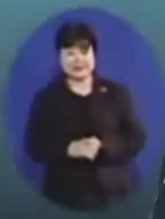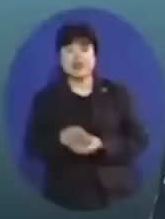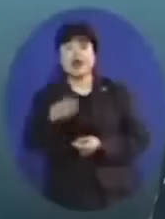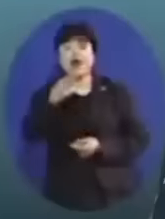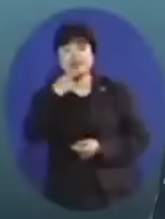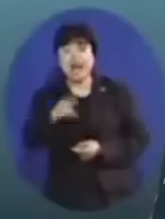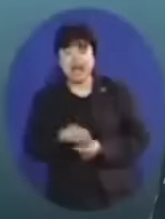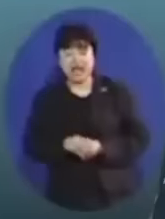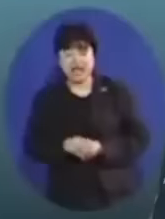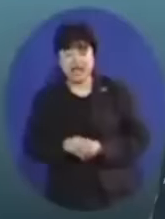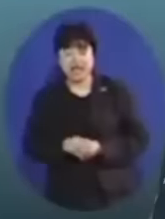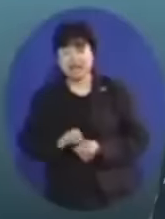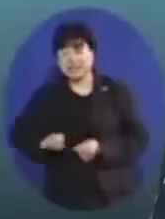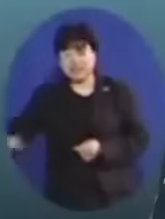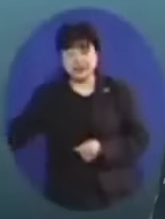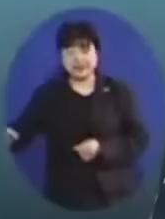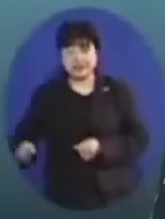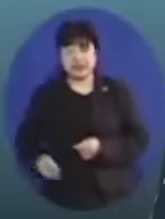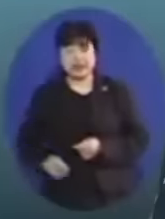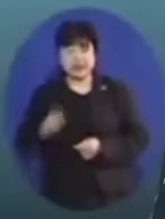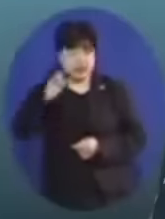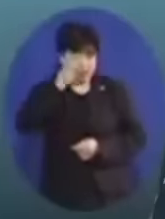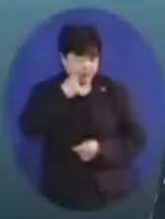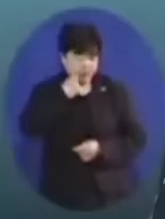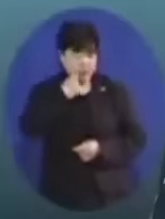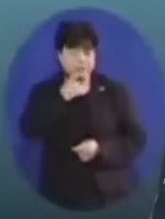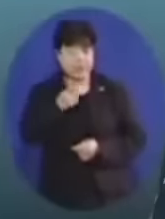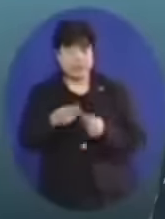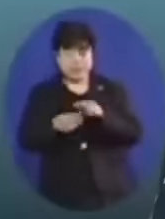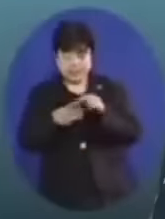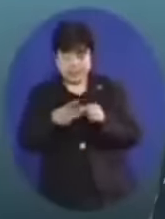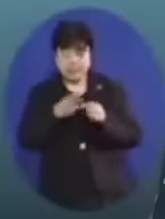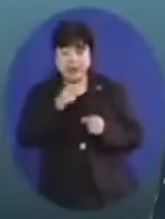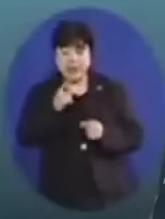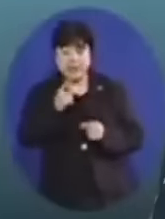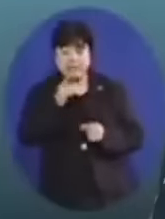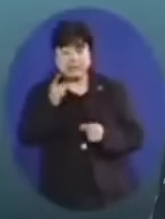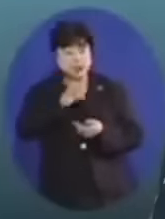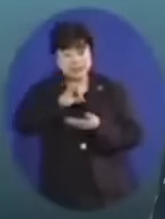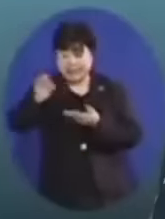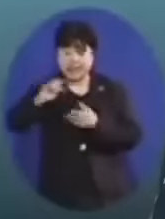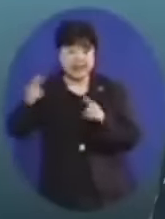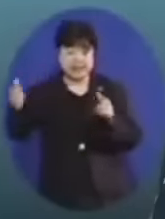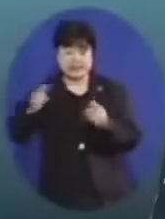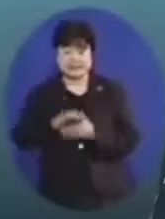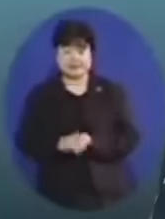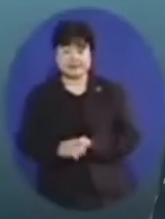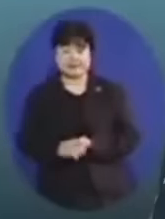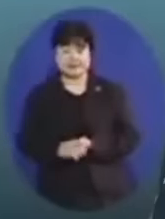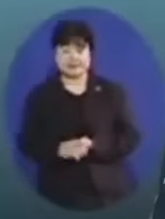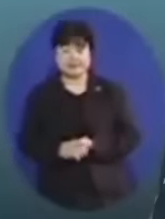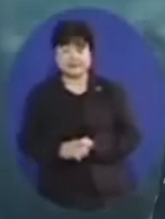없다, 잃었다, 한계가 있다는 세 가지 말은 절대로 안 한다.